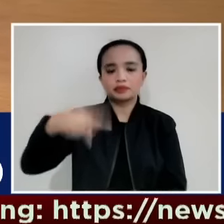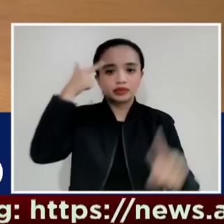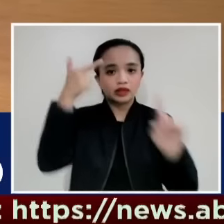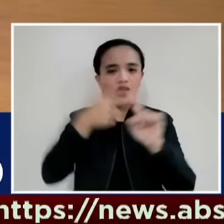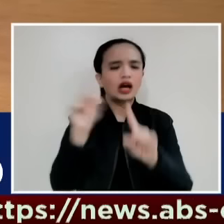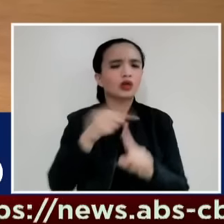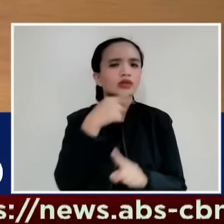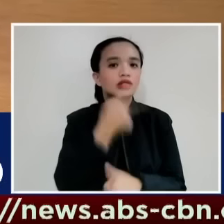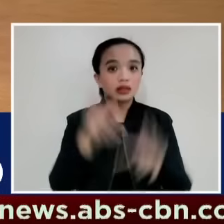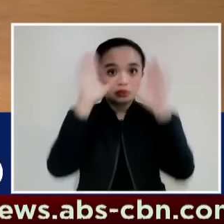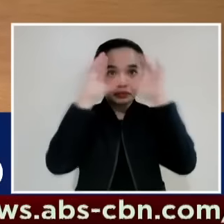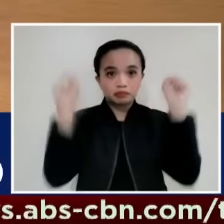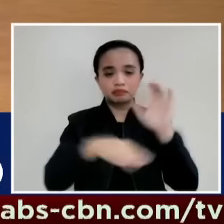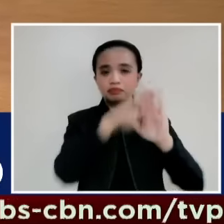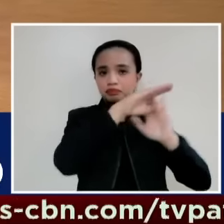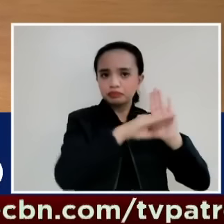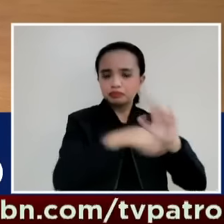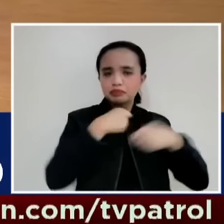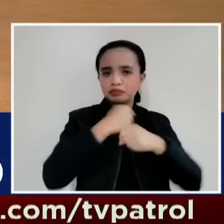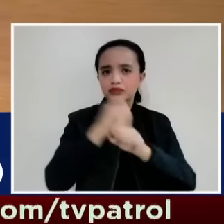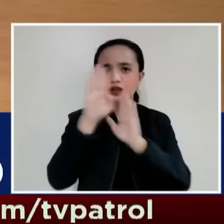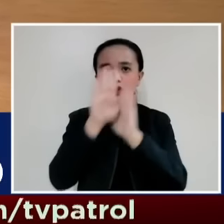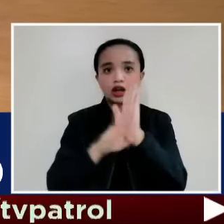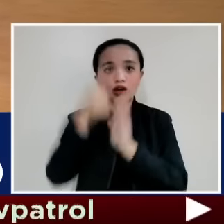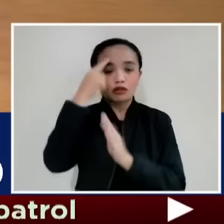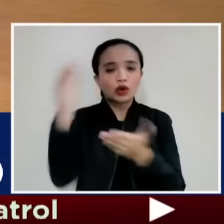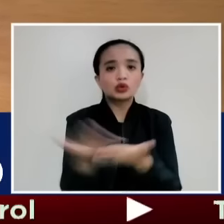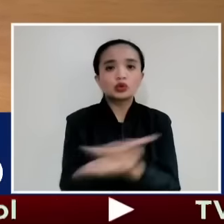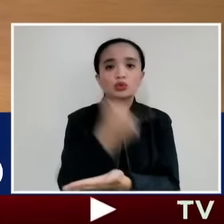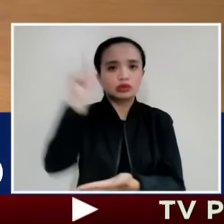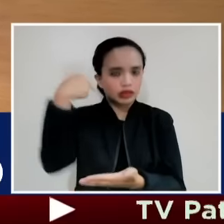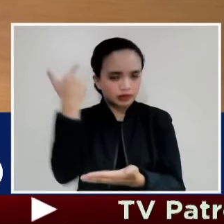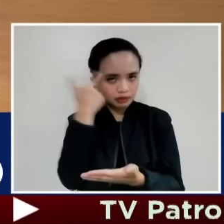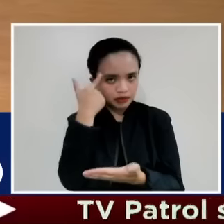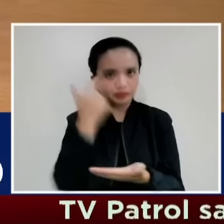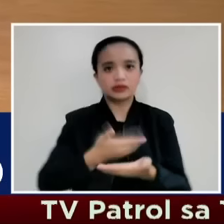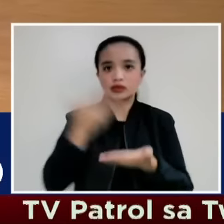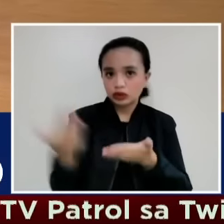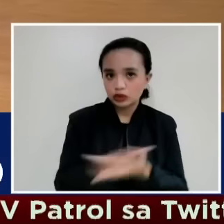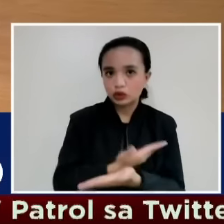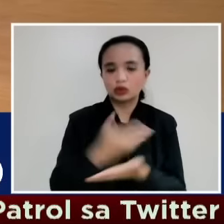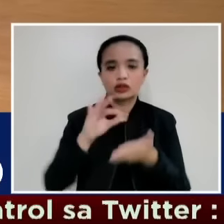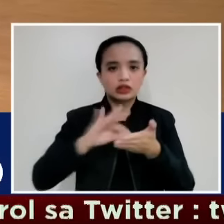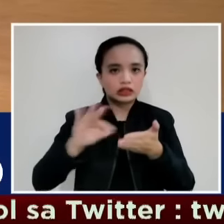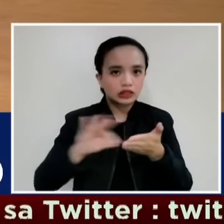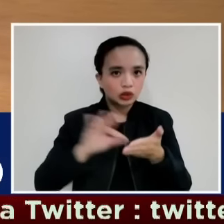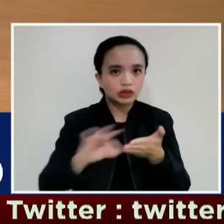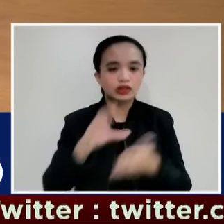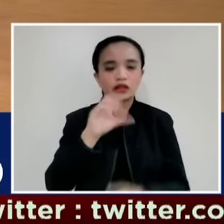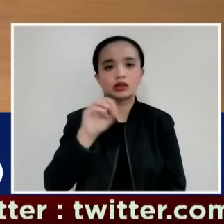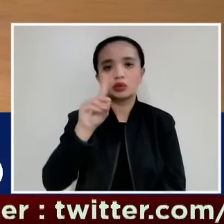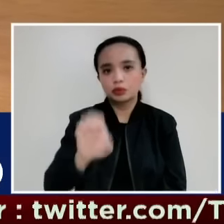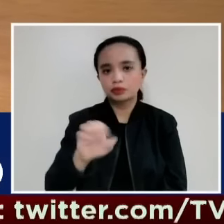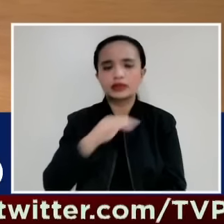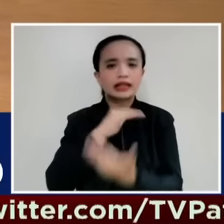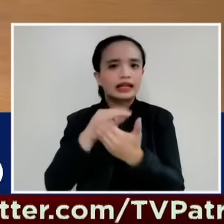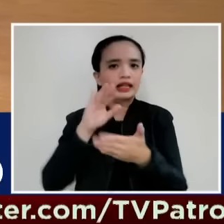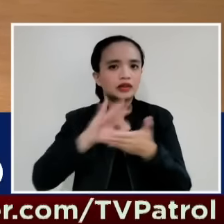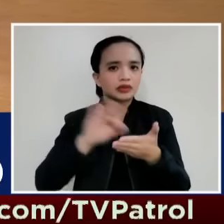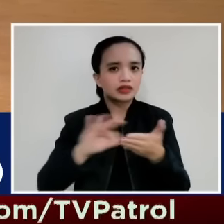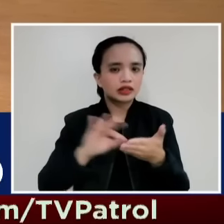ang pagbalangkas ng batas para sa New Government Procurement Law, New Government Auditing Code, Anti-Financial Account